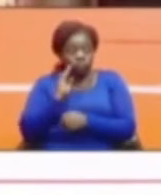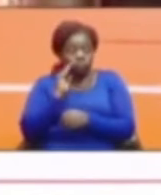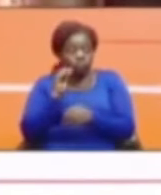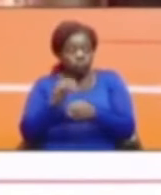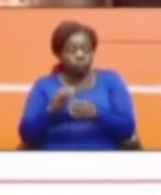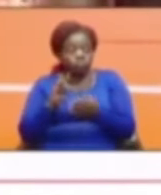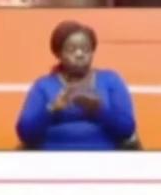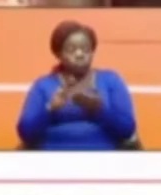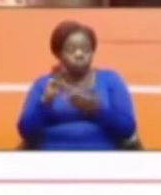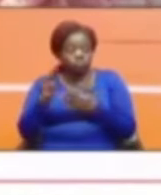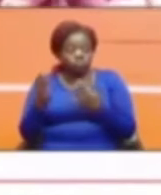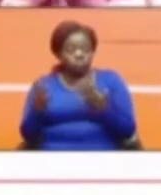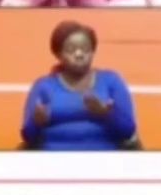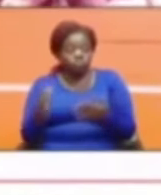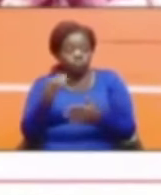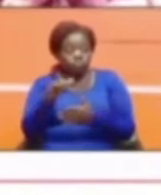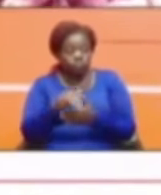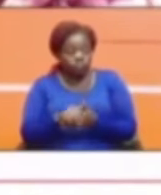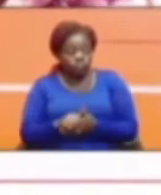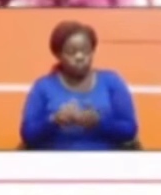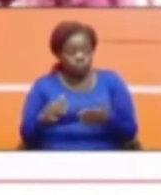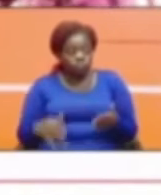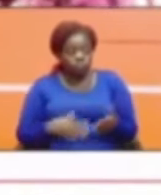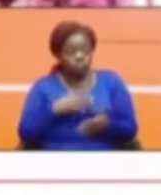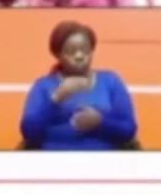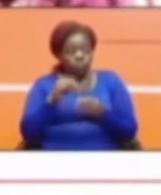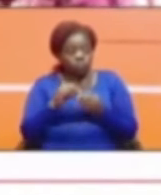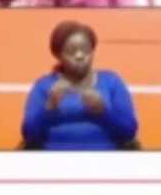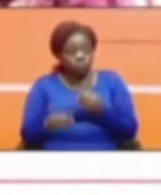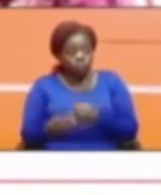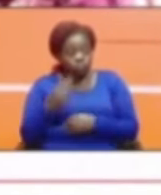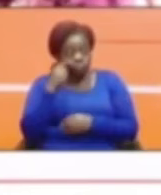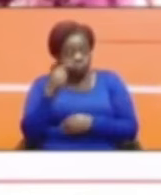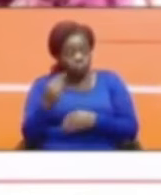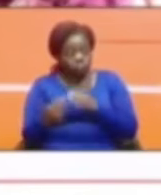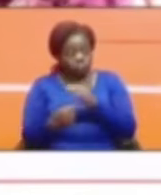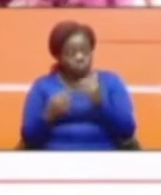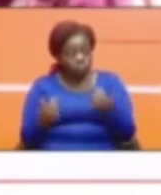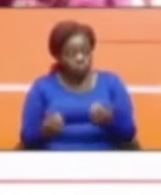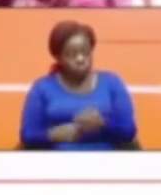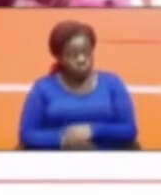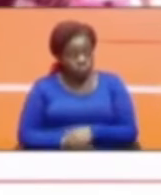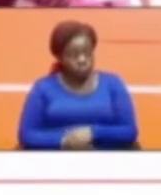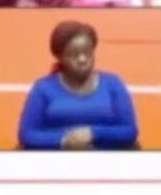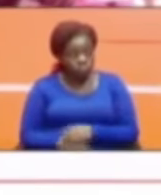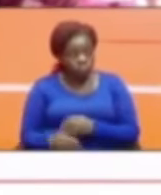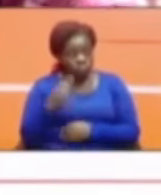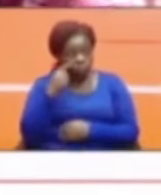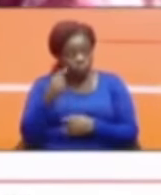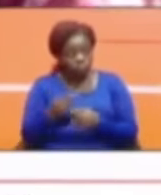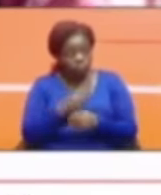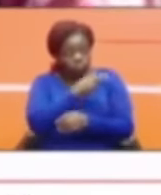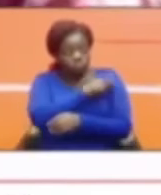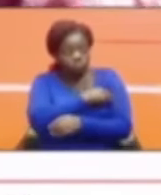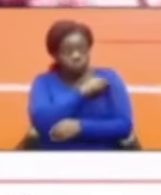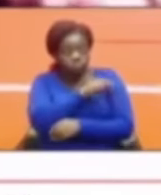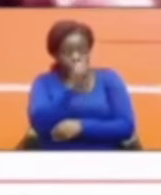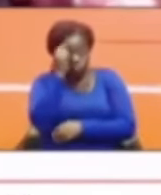Masaka. Deba nsubuga hamza balambu domano ono kulabi mbira. Yalimo. Bamu sanzi ya kamamu duali ya